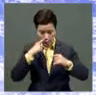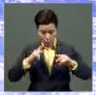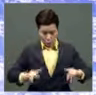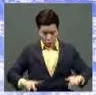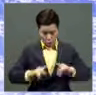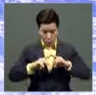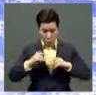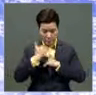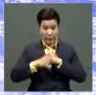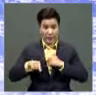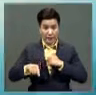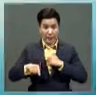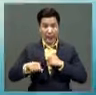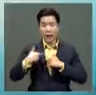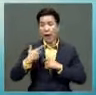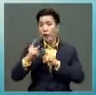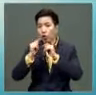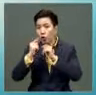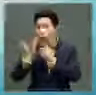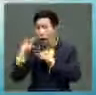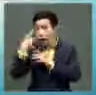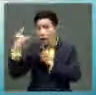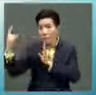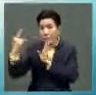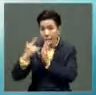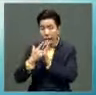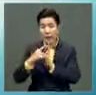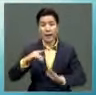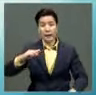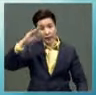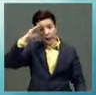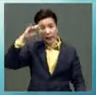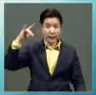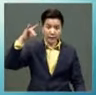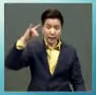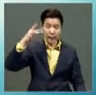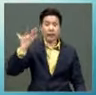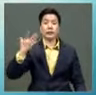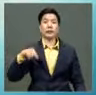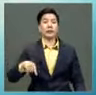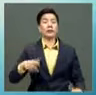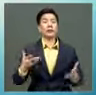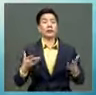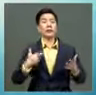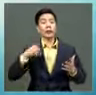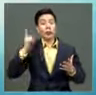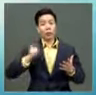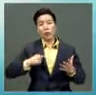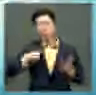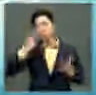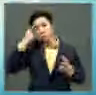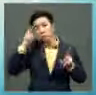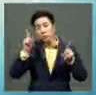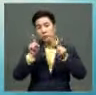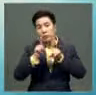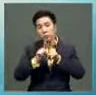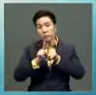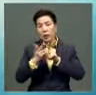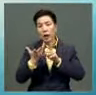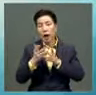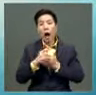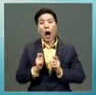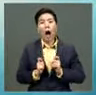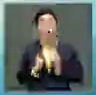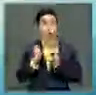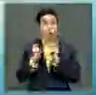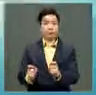ศที่ต้องรับการติดต่อเข้ามานะครับทางทอทางฐานอากาศที่จะต้องให้การอนุญ